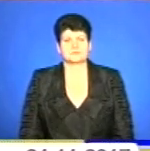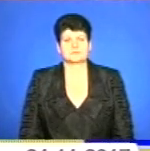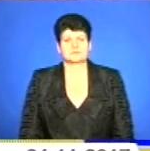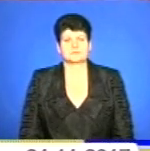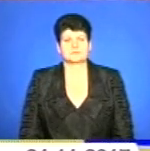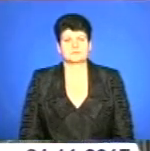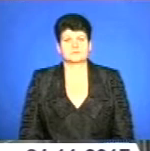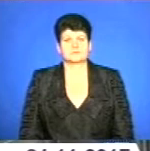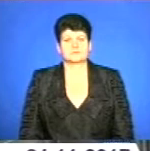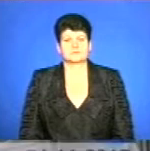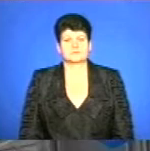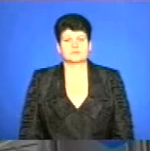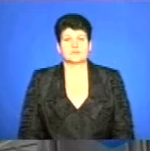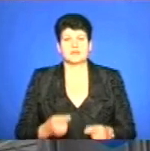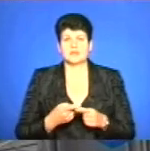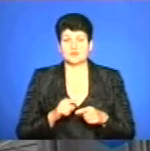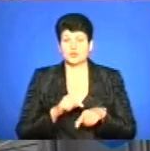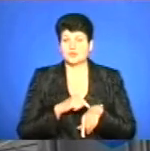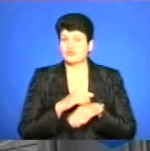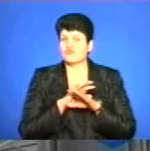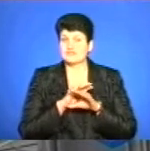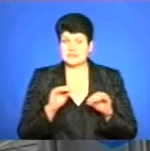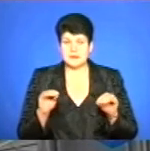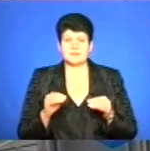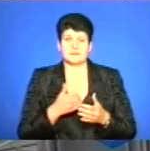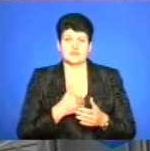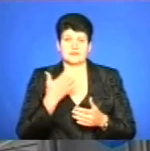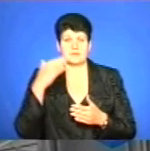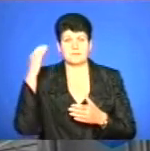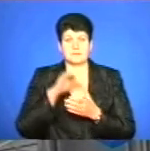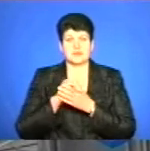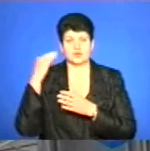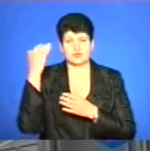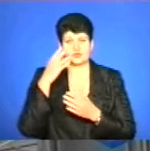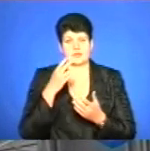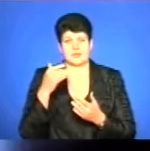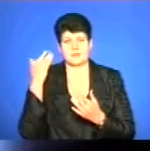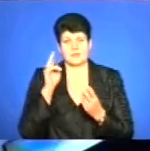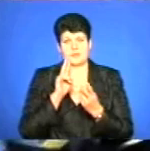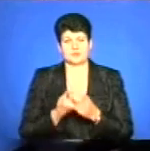На цю годину у мене все. Я бажаю вам мирного і сонячного неба. Побачимось.